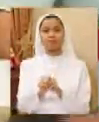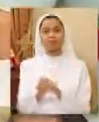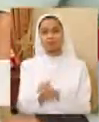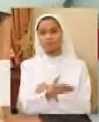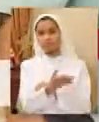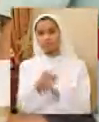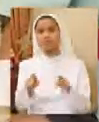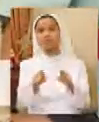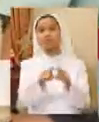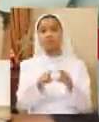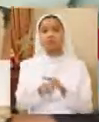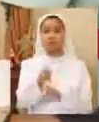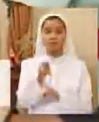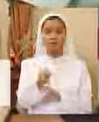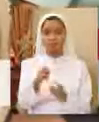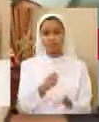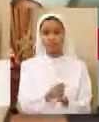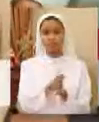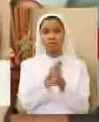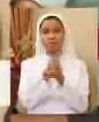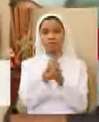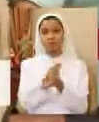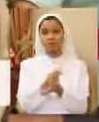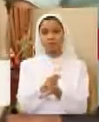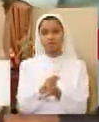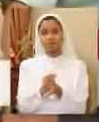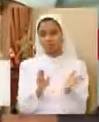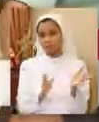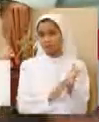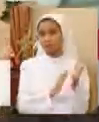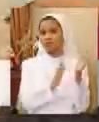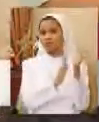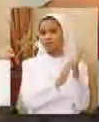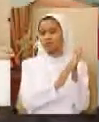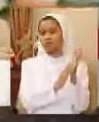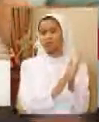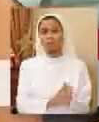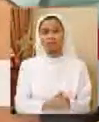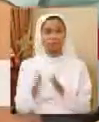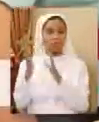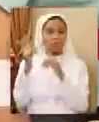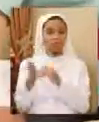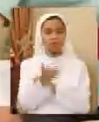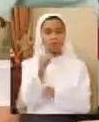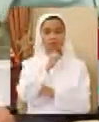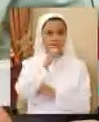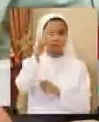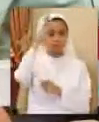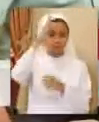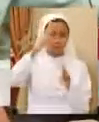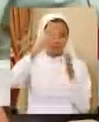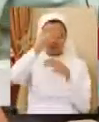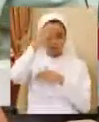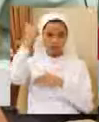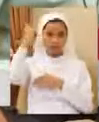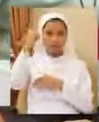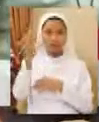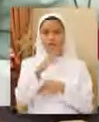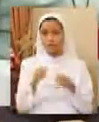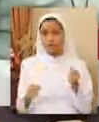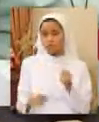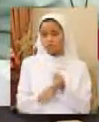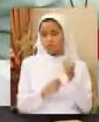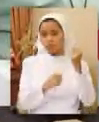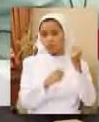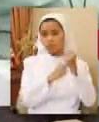sila ay nangangailangan din ng tulong, ng mga sobrang support, no? Na sana huwag din silang kalilimutan, ha? Suportahan sila